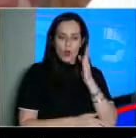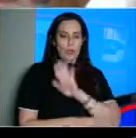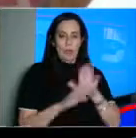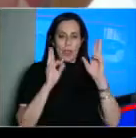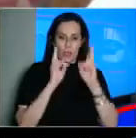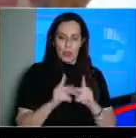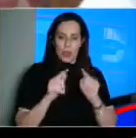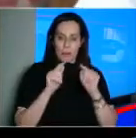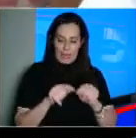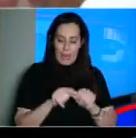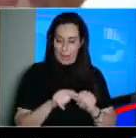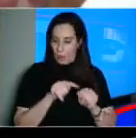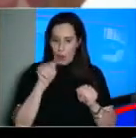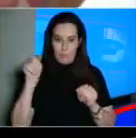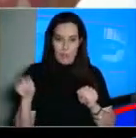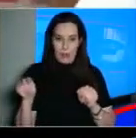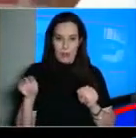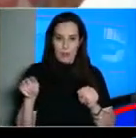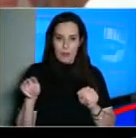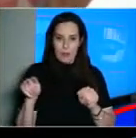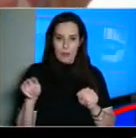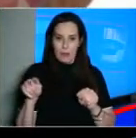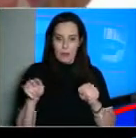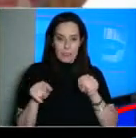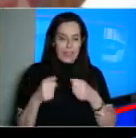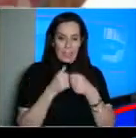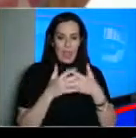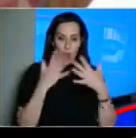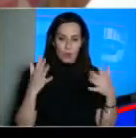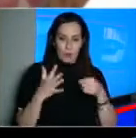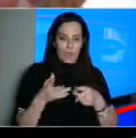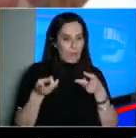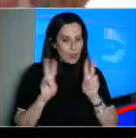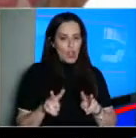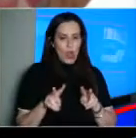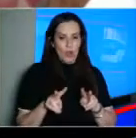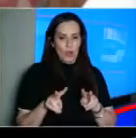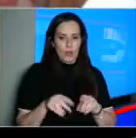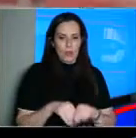לעצור ומגיעה מנקודה A לנקודה B. זה האתגר הגדול וזה אפשרי.